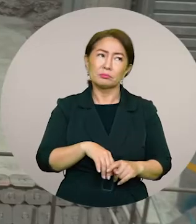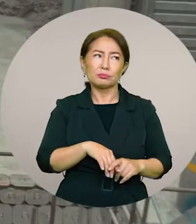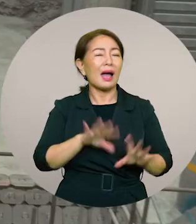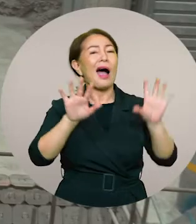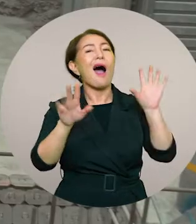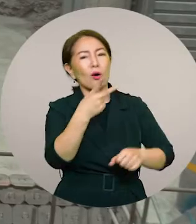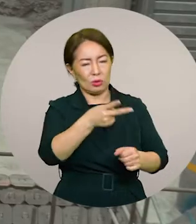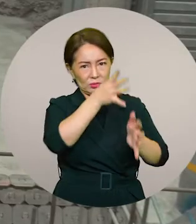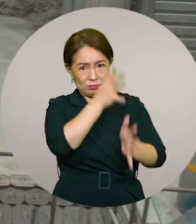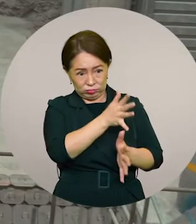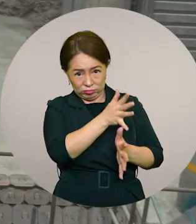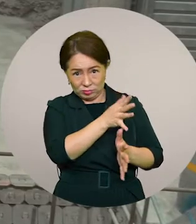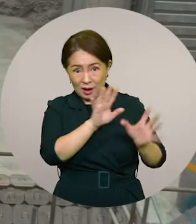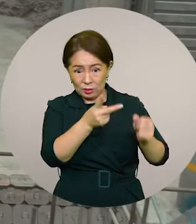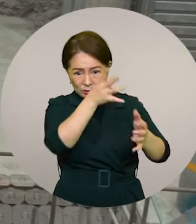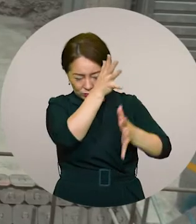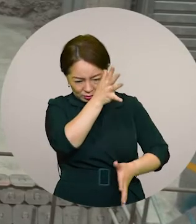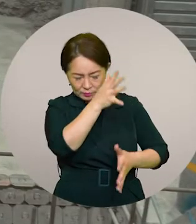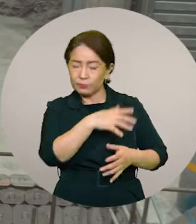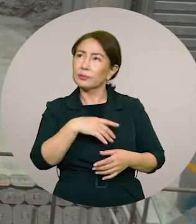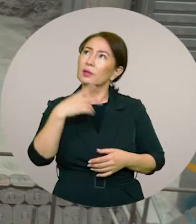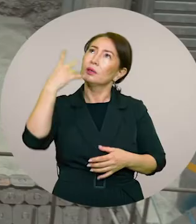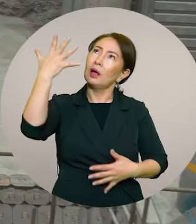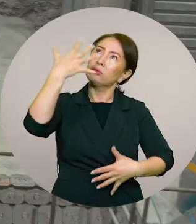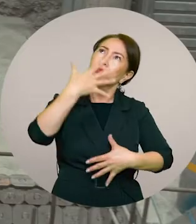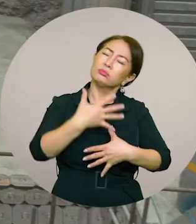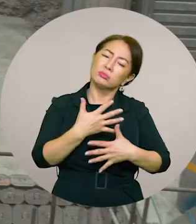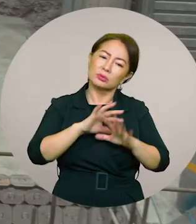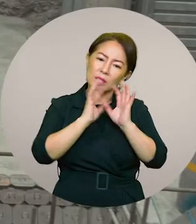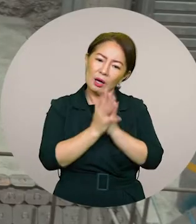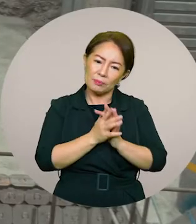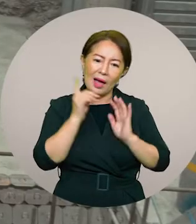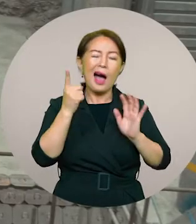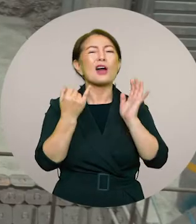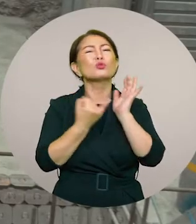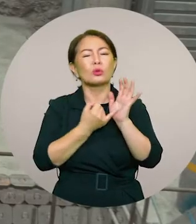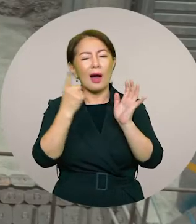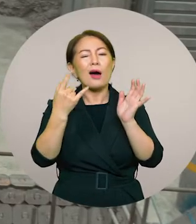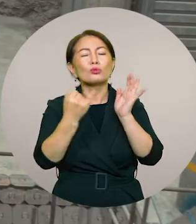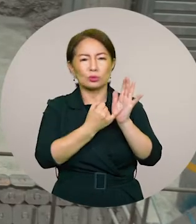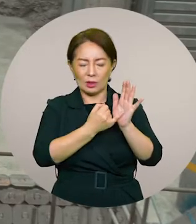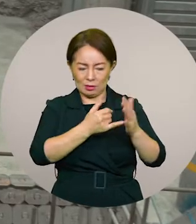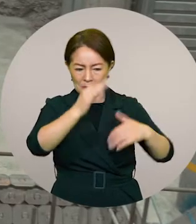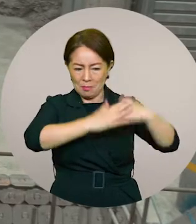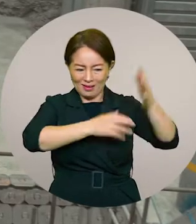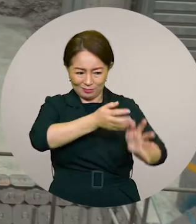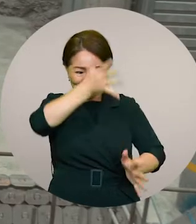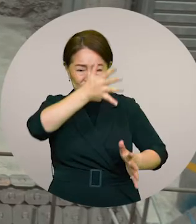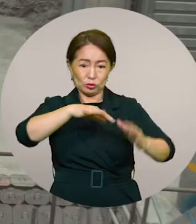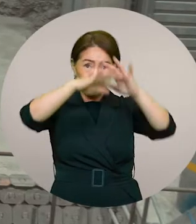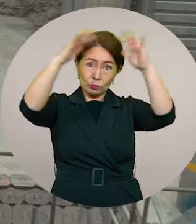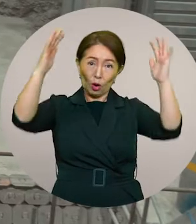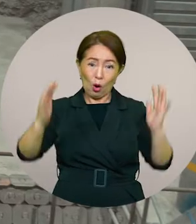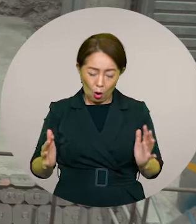давхар барилга дээрээс нэмэгдээд энд 20 гэдэг чинь нэг 5 давхар барилга тийм үү? Тэгээ ингээд нэг 16 давхар барилгын хэмжээний юм бүтээн